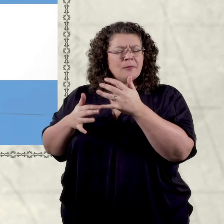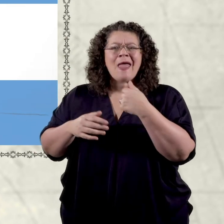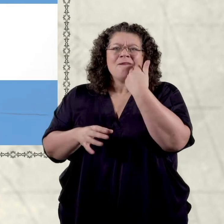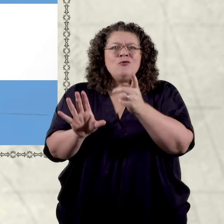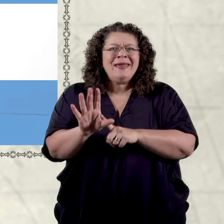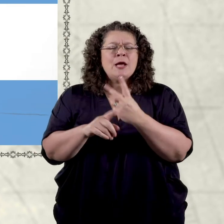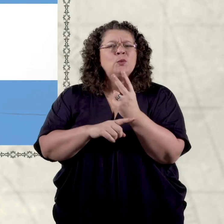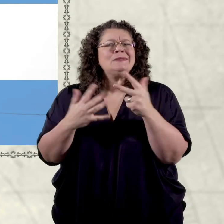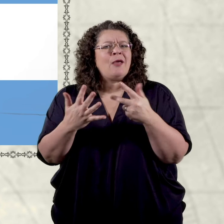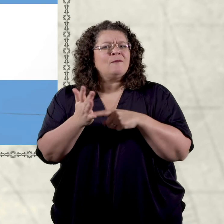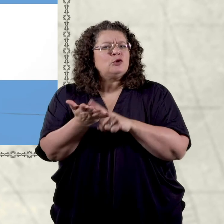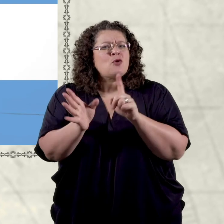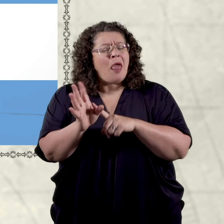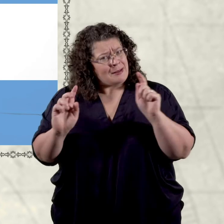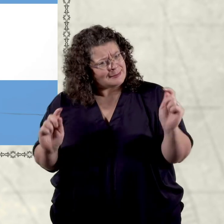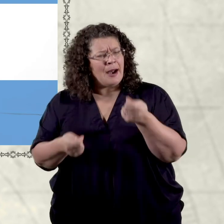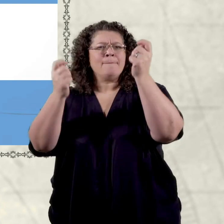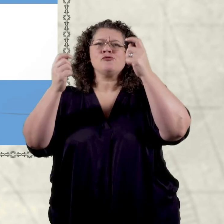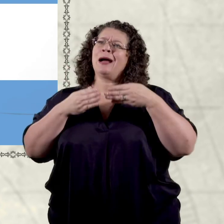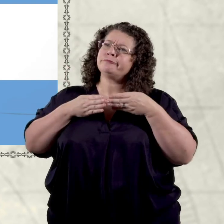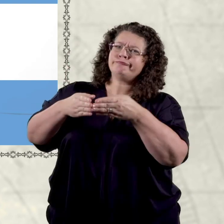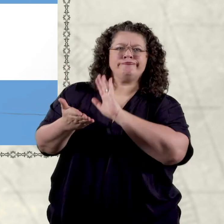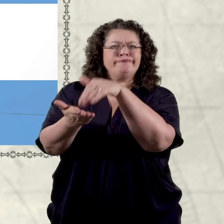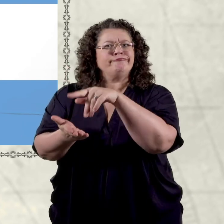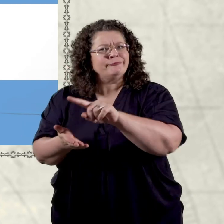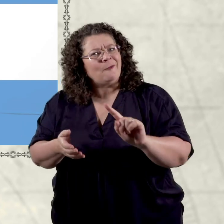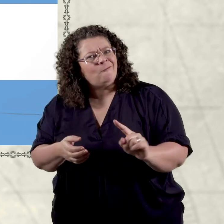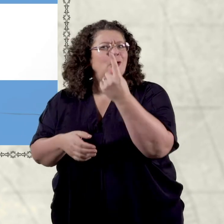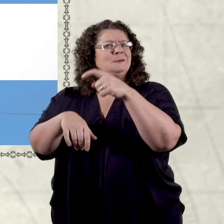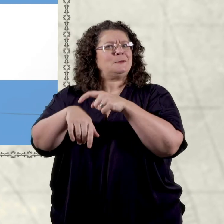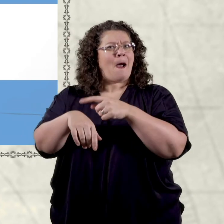20, maen nhw'n dathlu gŵyl y glaniad i gofio am rheini